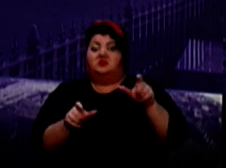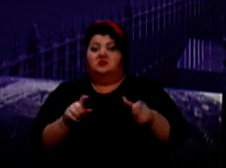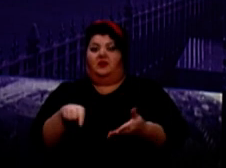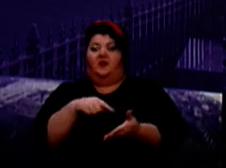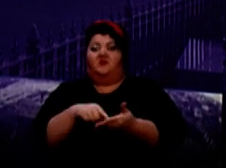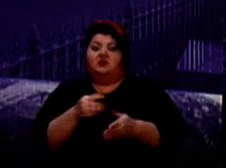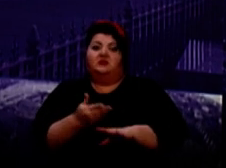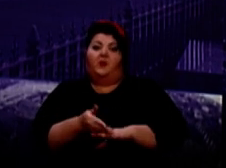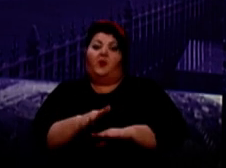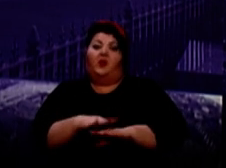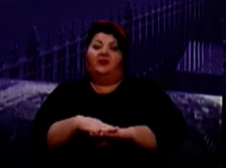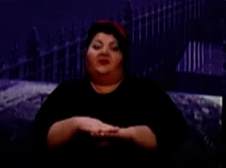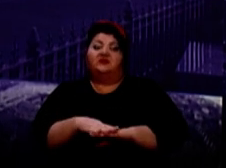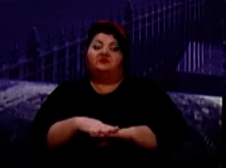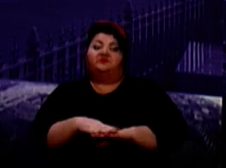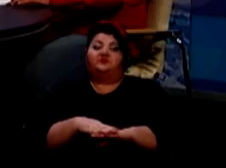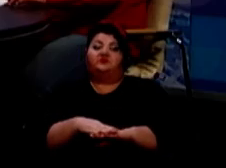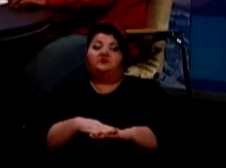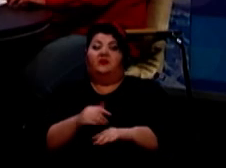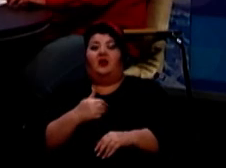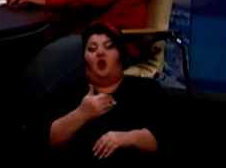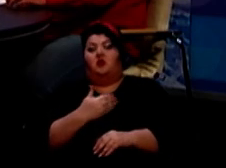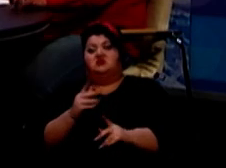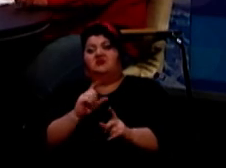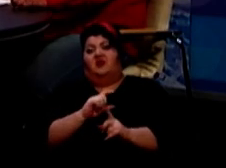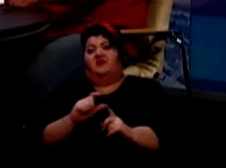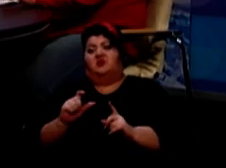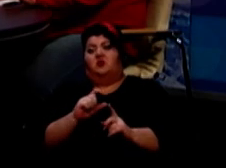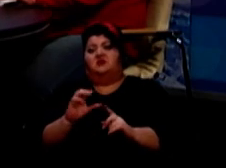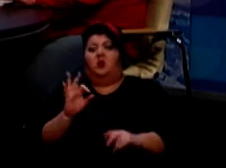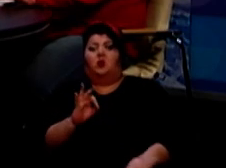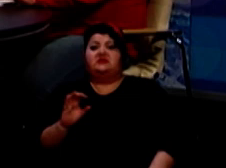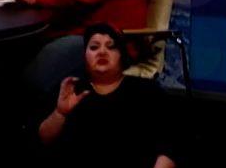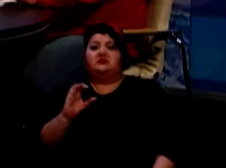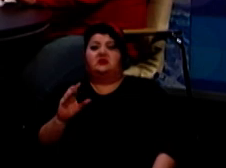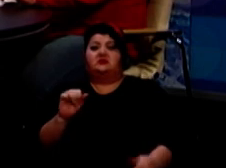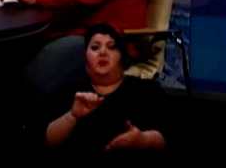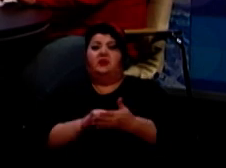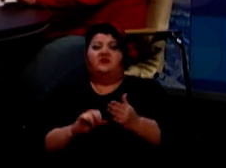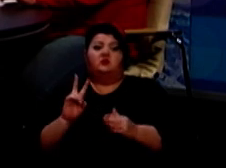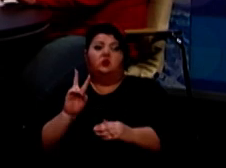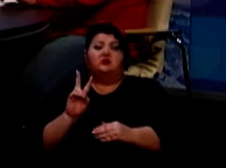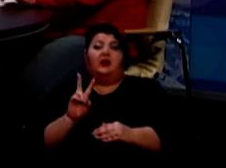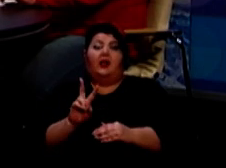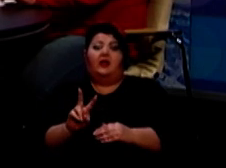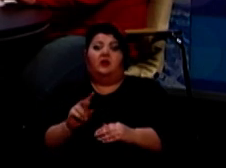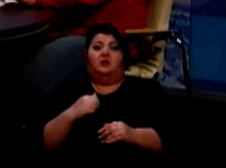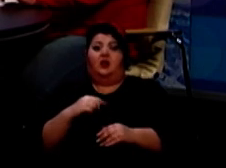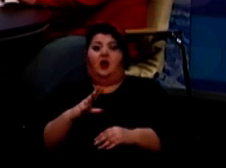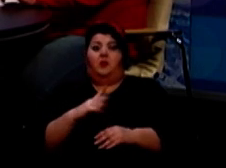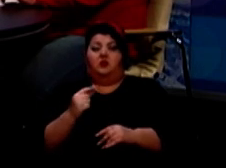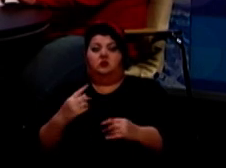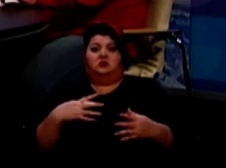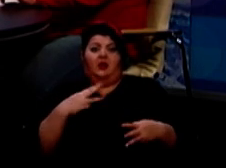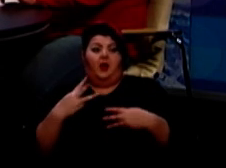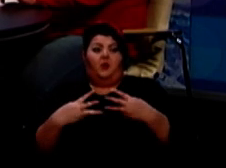Полтаві. Оксана, ви маєте ще сказати? Я хочу відповісти Олександру Сергійовичу з приводу тролейбусного. Ми були трохи емоційні.